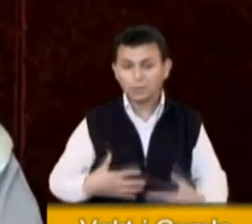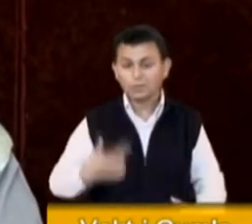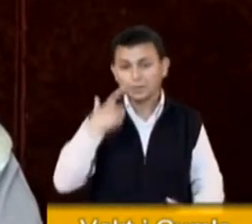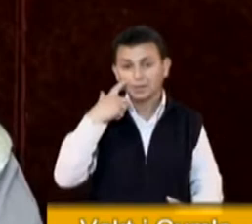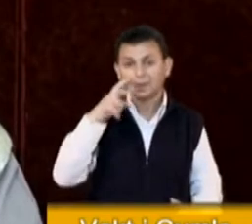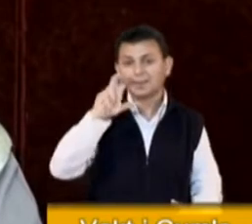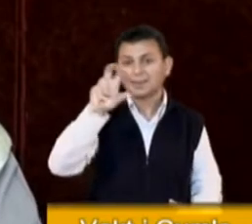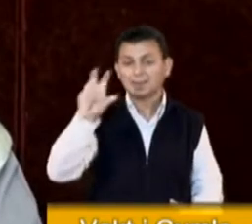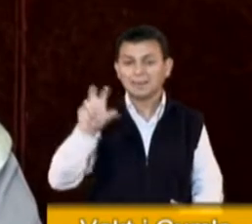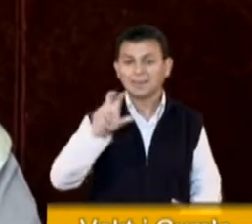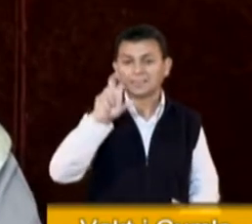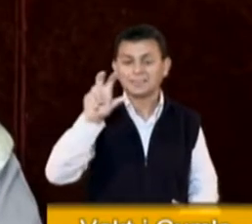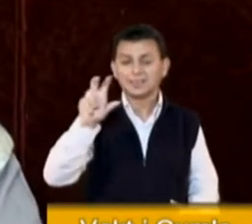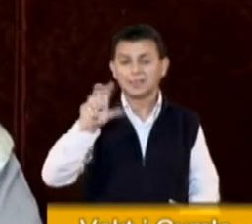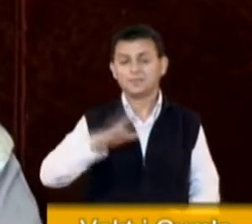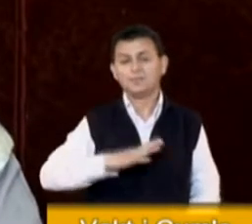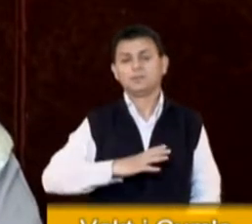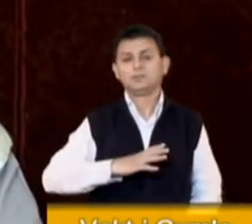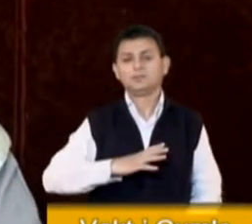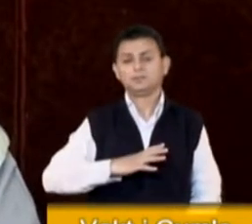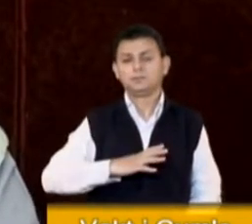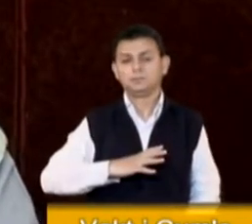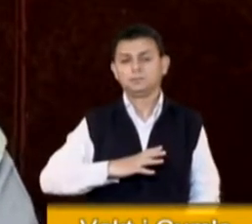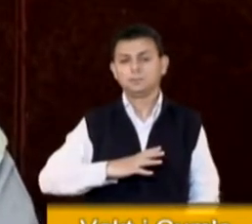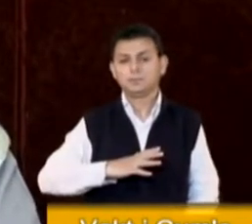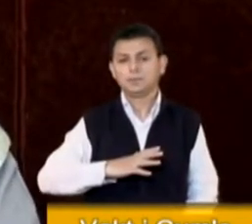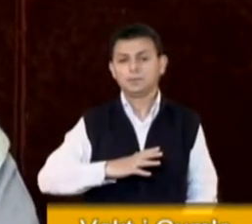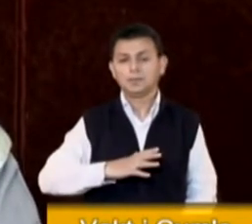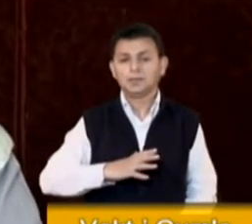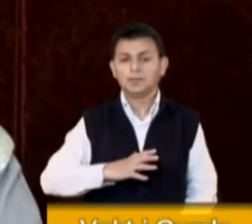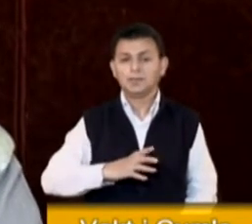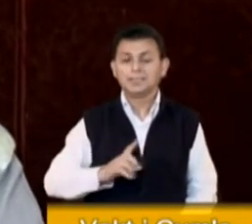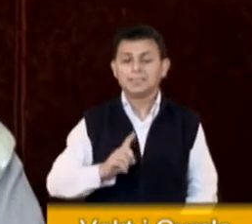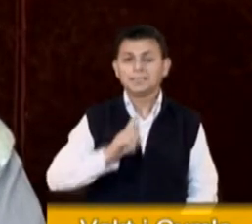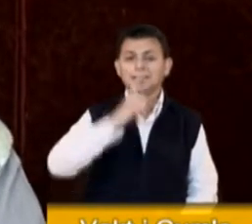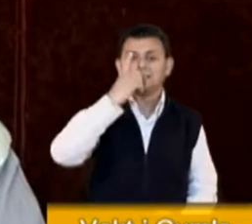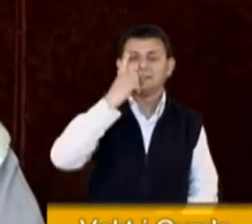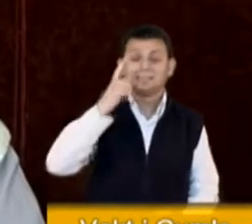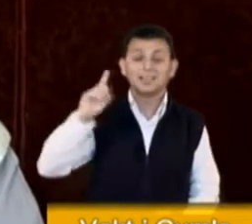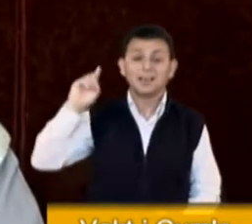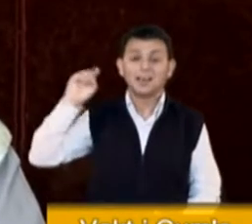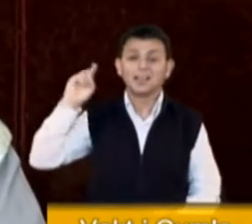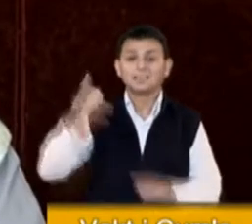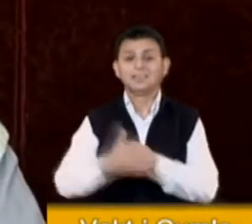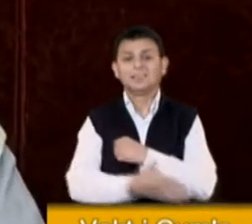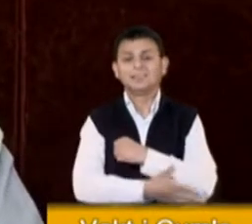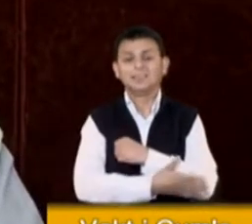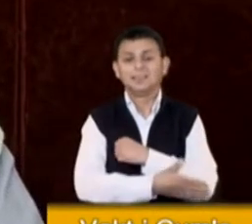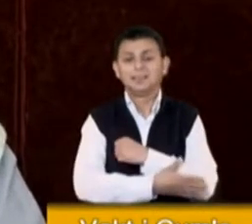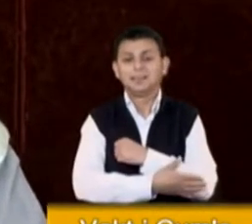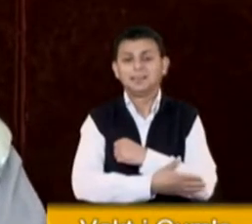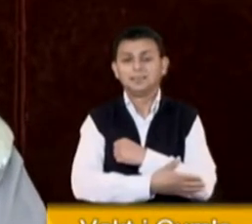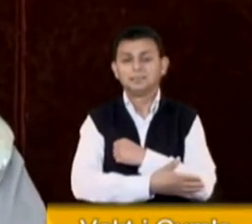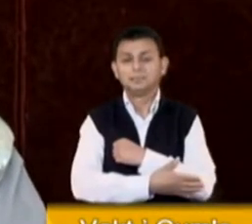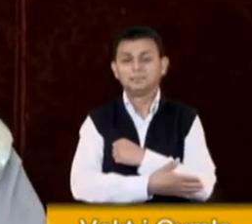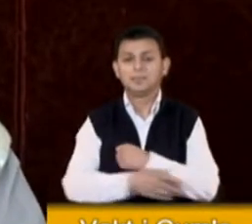Muhammedur Resulullah diyecek. Yalnız Allah-u Zülcelal'ı kabul ettiğini, yalnız Allah'tan yardım dilediğini, yalnız Allah-u